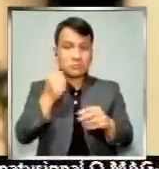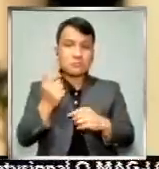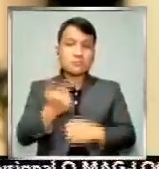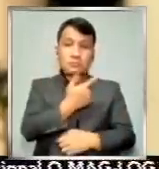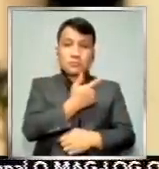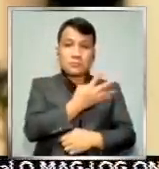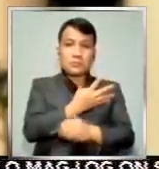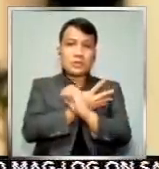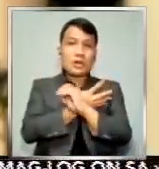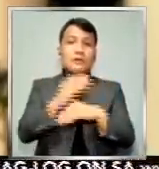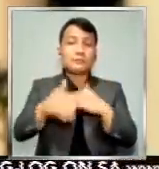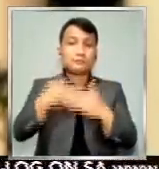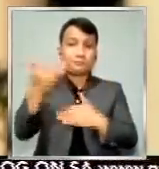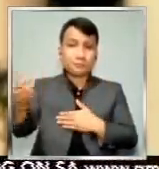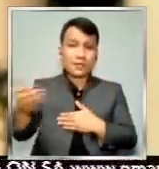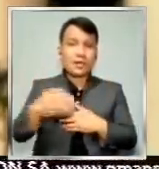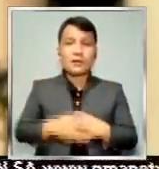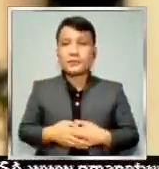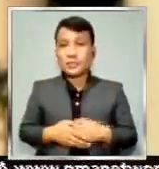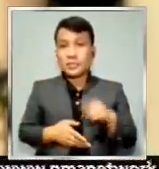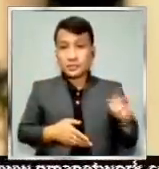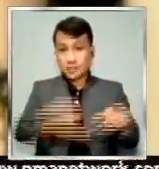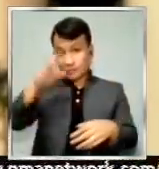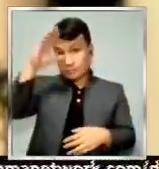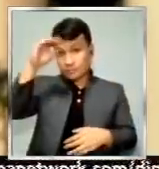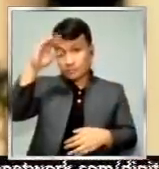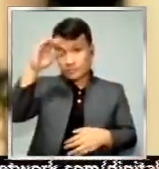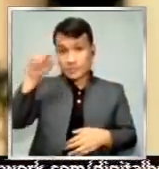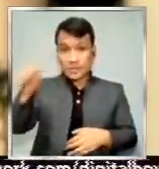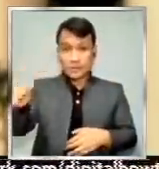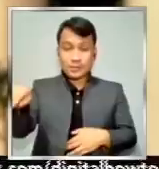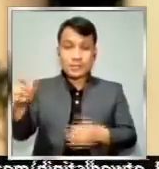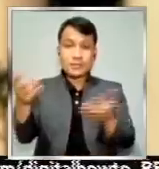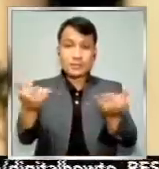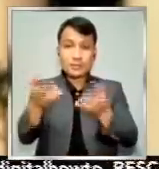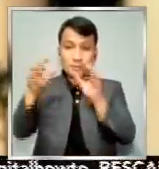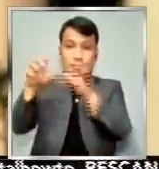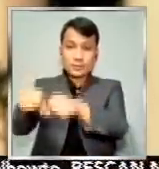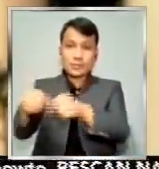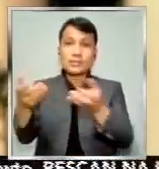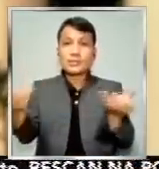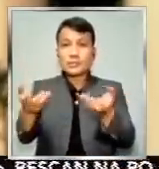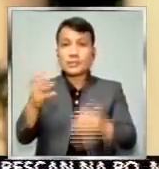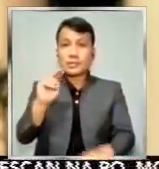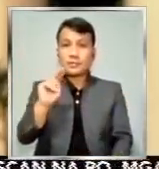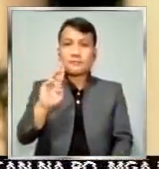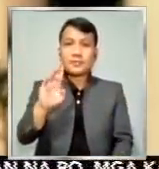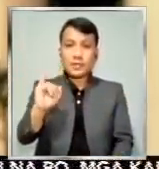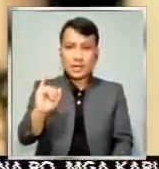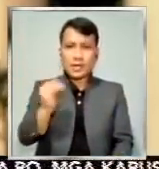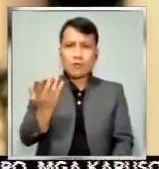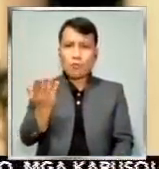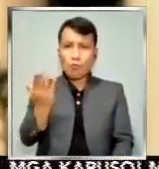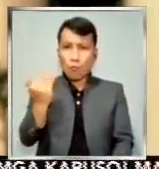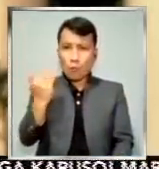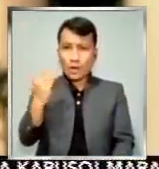Isang lalaking sangkot umano sa investment scam ang inaresto sa entrapment operation ng NBI. Ang pera ng kanya mga